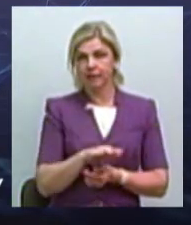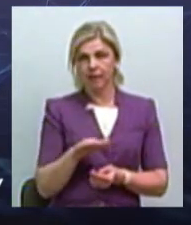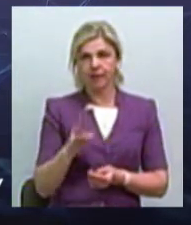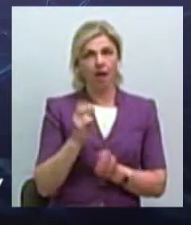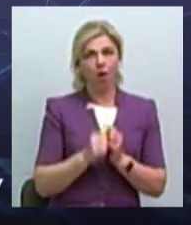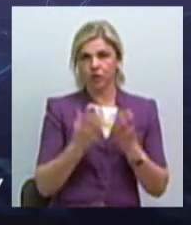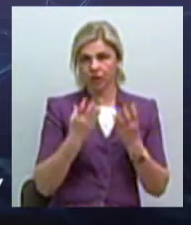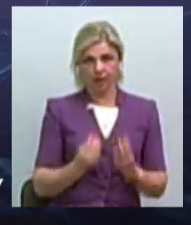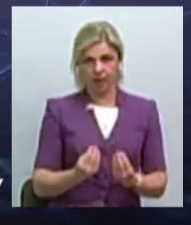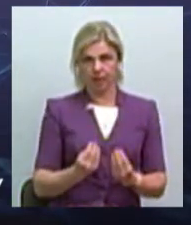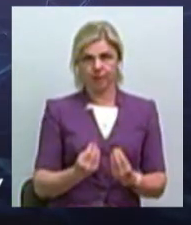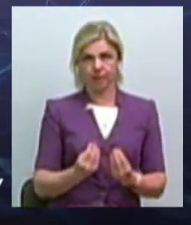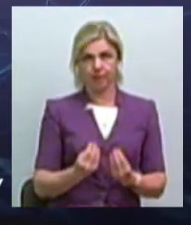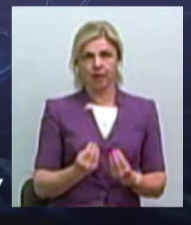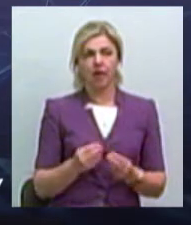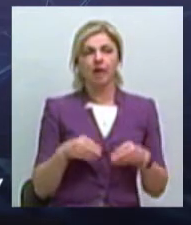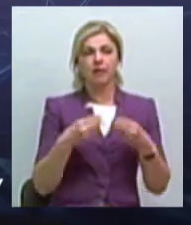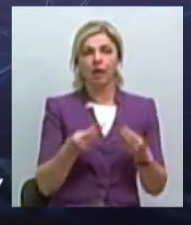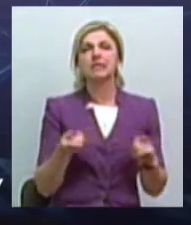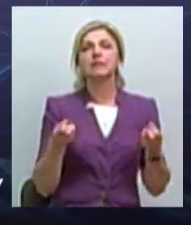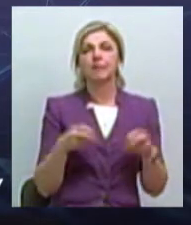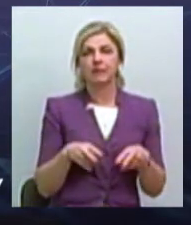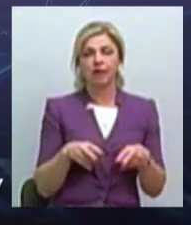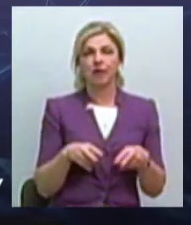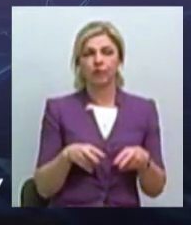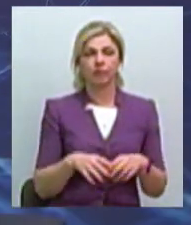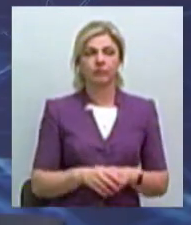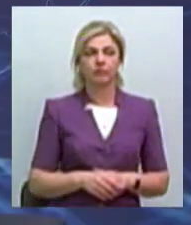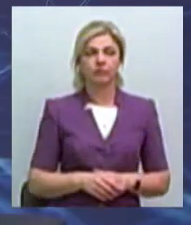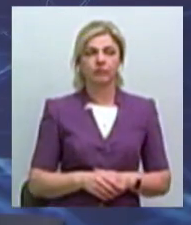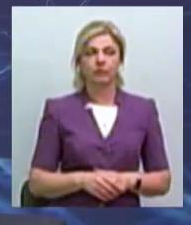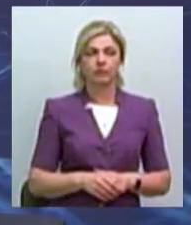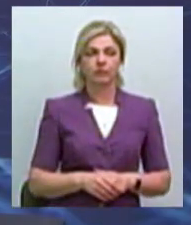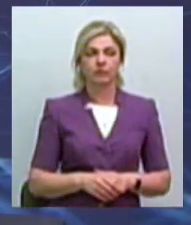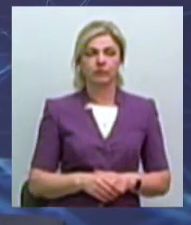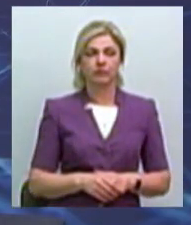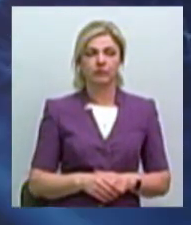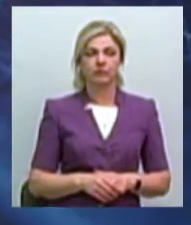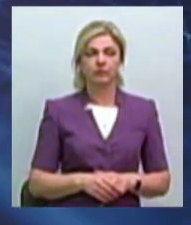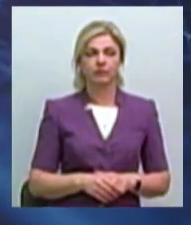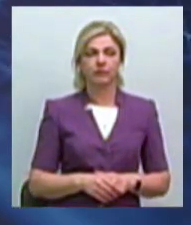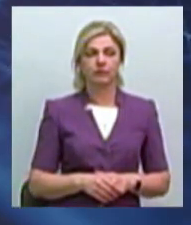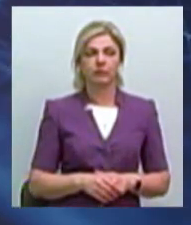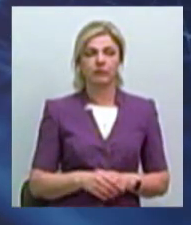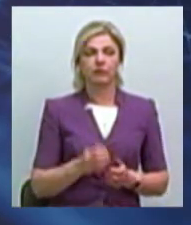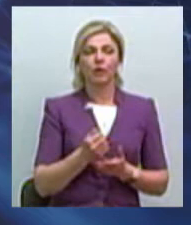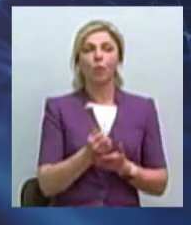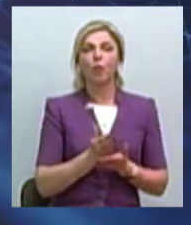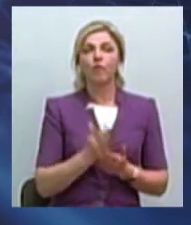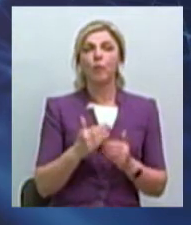день там їм дають спеціально якісь, так сказати, послуги професіонали.